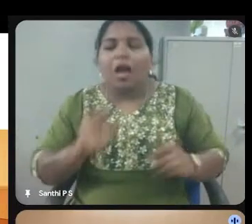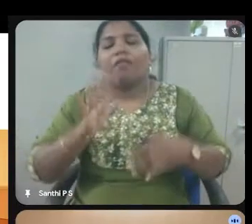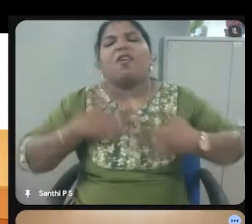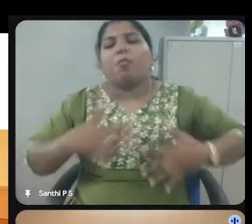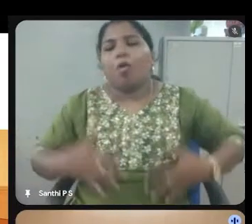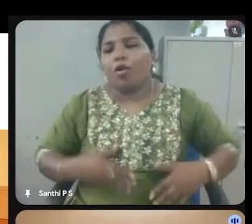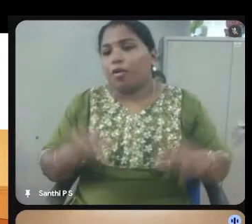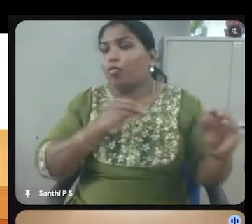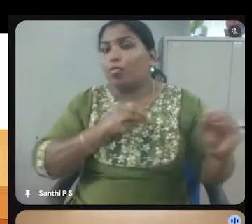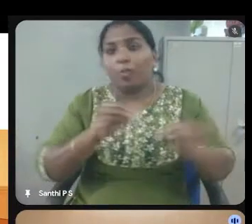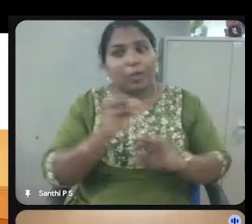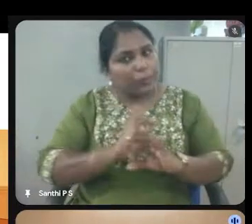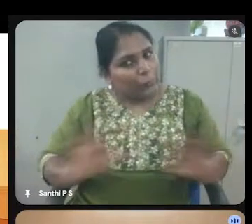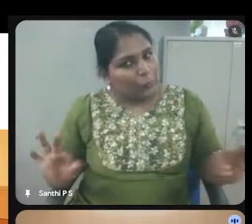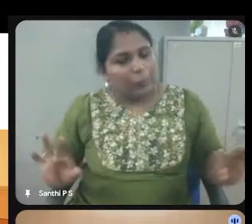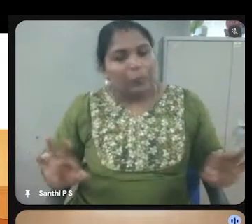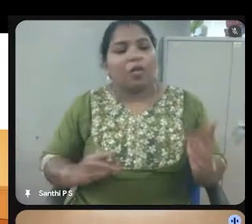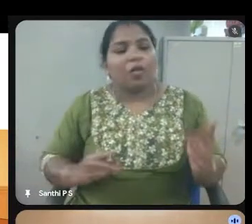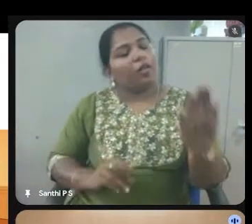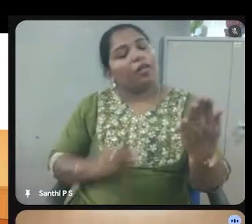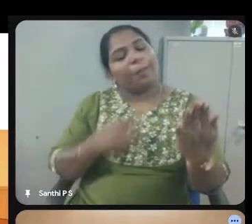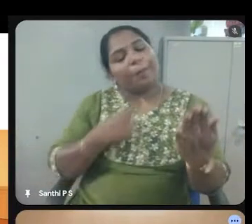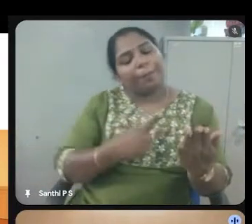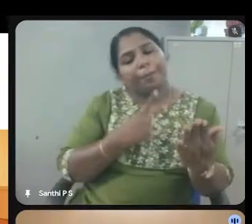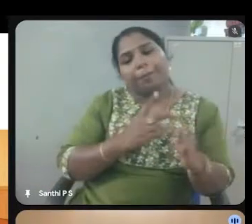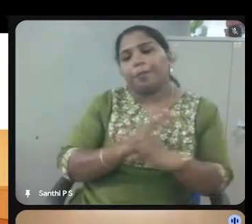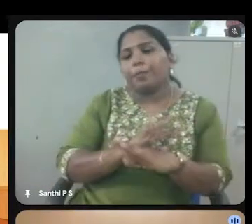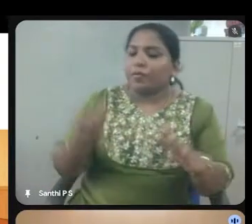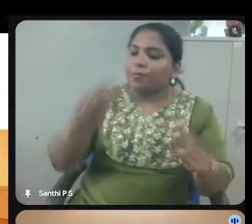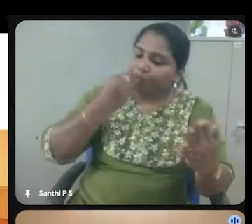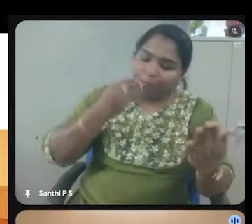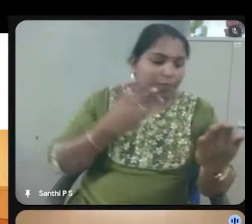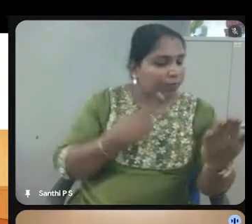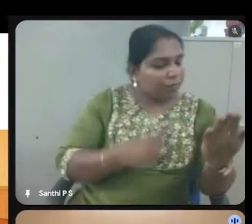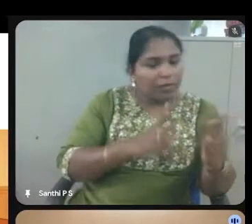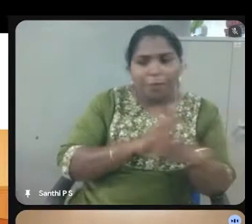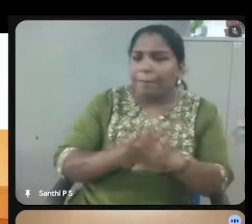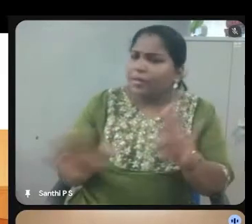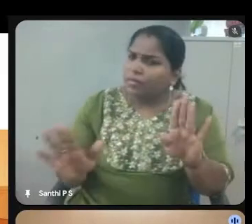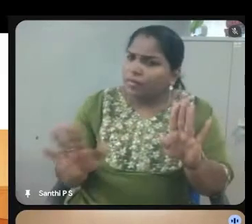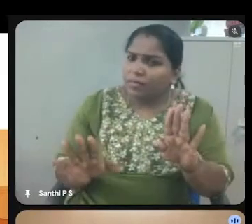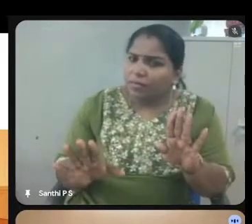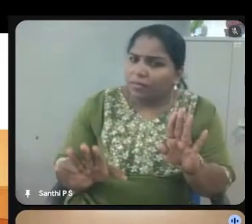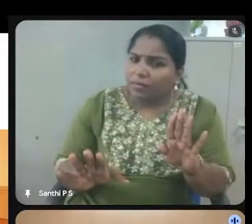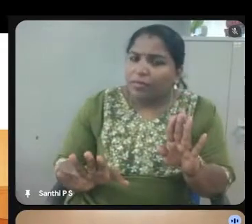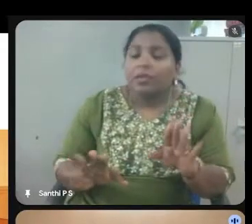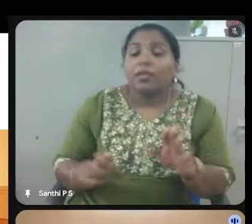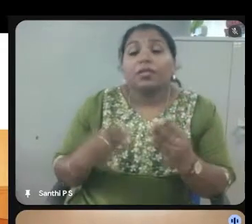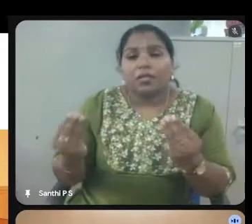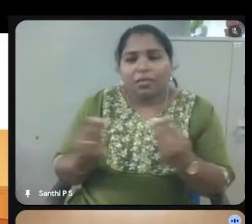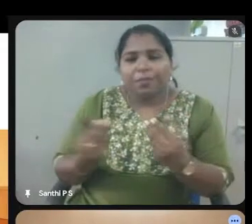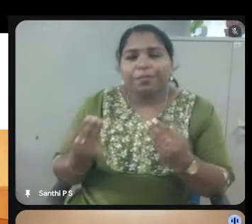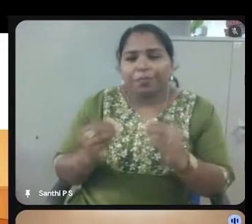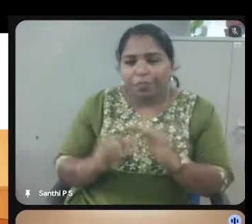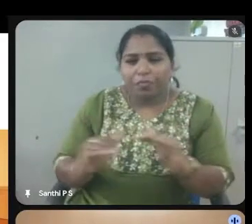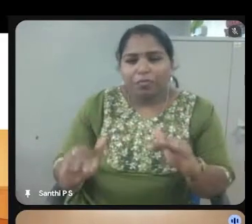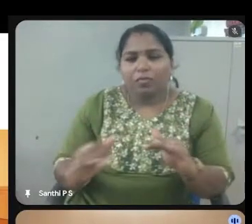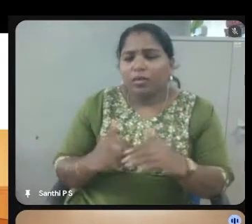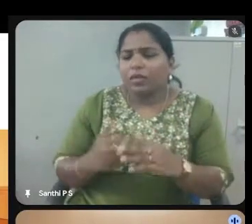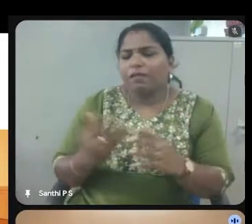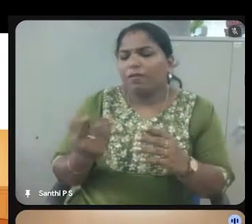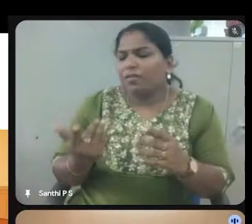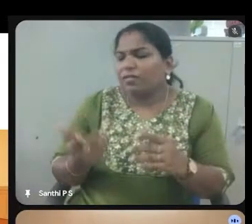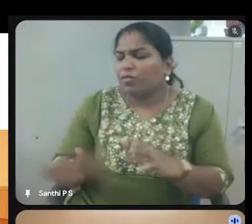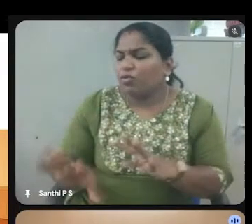ആ, അത് അങ്ങനത്തെ കാര്യങ്ങൾ വരാനുള്ള സാധ്യതയുണ്ട്. അതുപോലെ തന്നെ ചില കുട്ടികൾ നേരെ ഓപ്പോസിറ്റ്, അതായത് പിക്ക് ചെയ്തിട്ട് ചൂസ്, അതായത് വളരെ കുറച്ച്